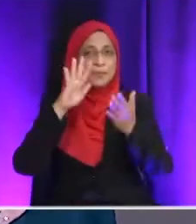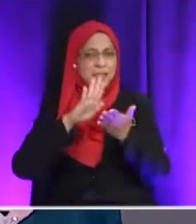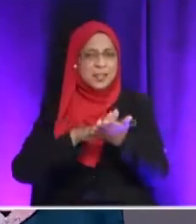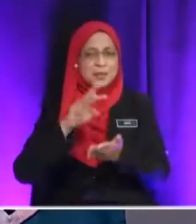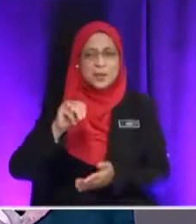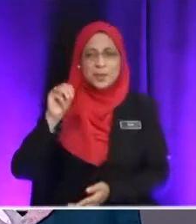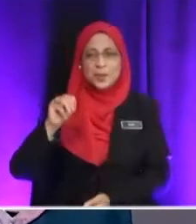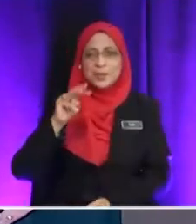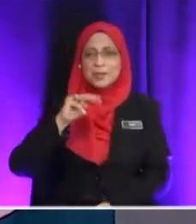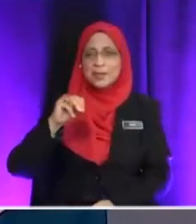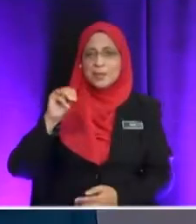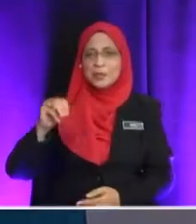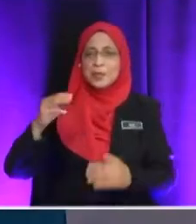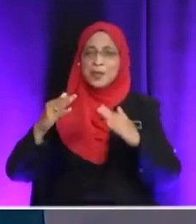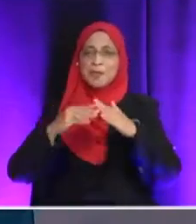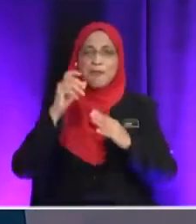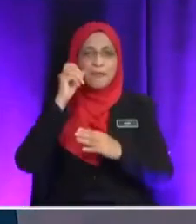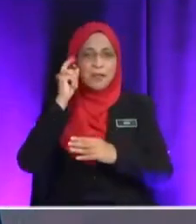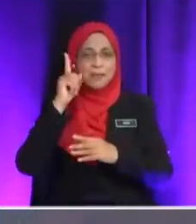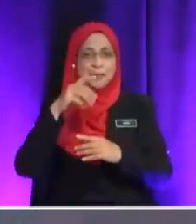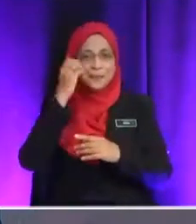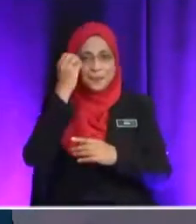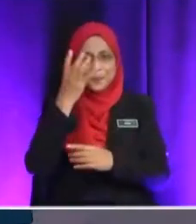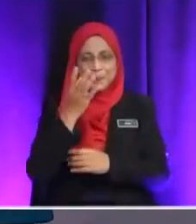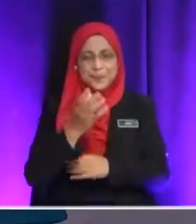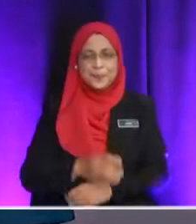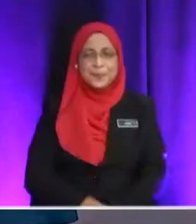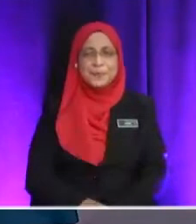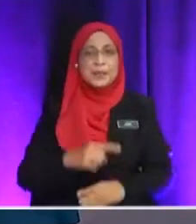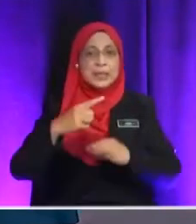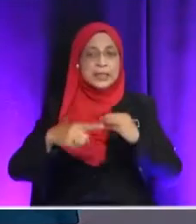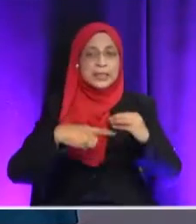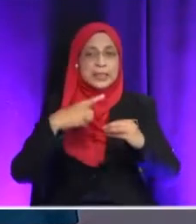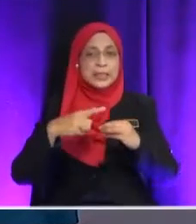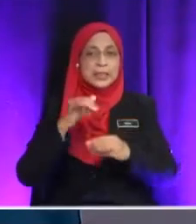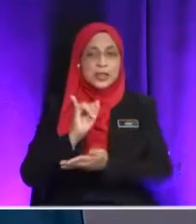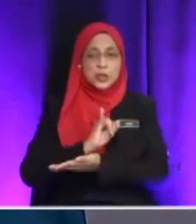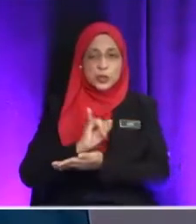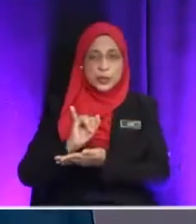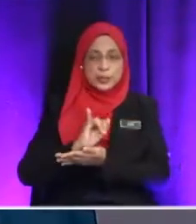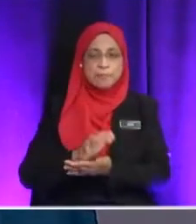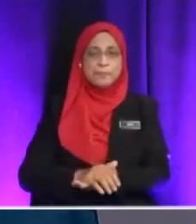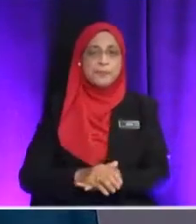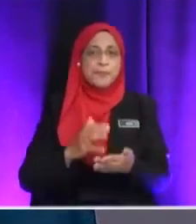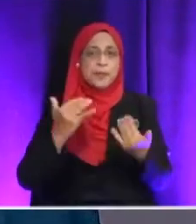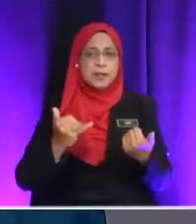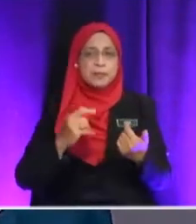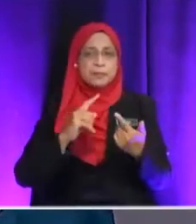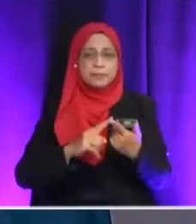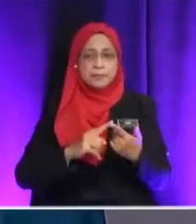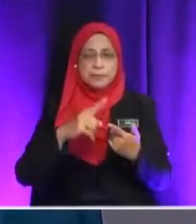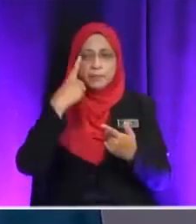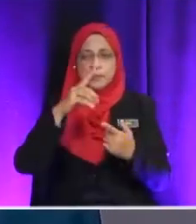pun faham terange apinya Cikgu sampaikan Oke kemudian kita tengok Pulau proside mengurus sungguh